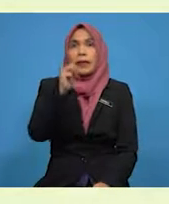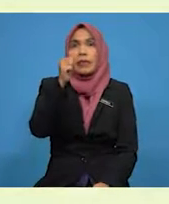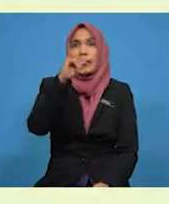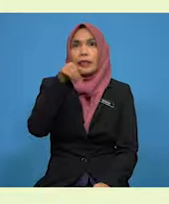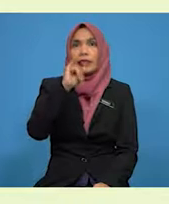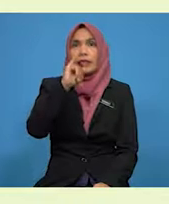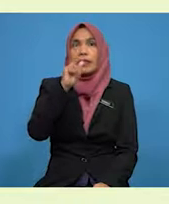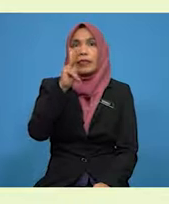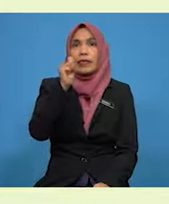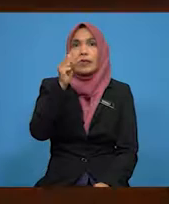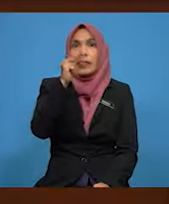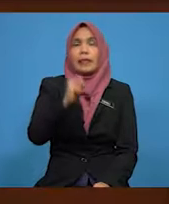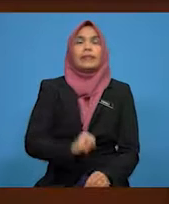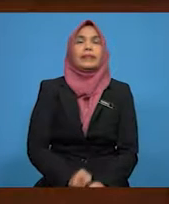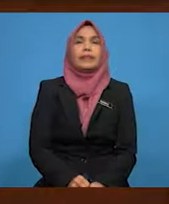hubungan pekerjaan.